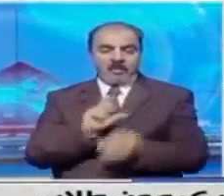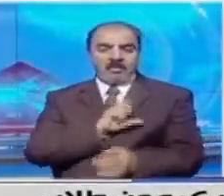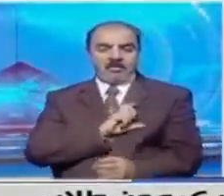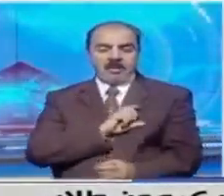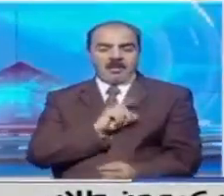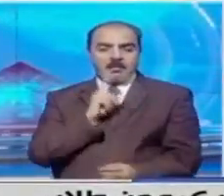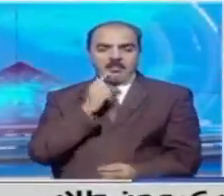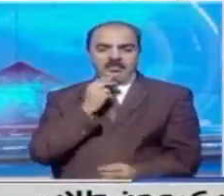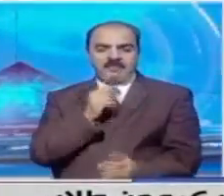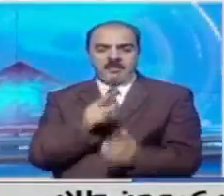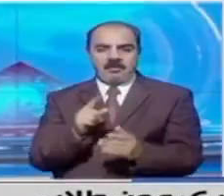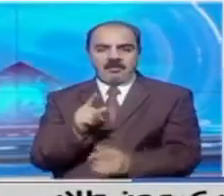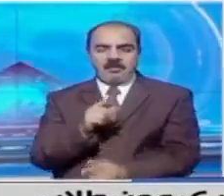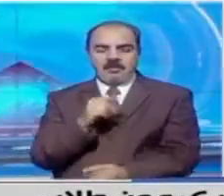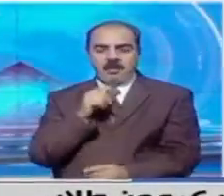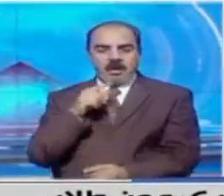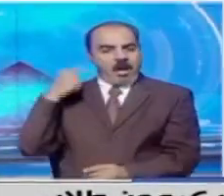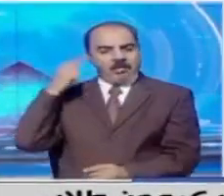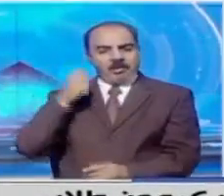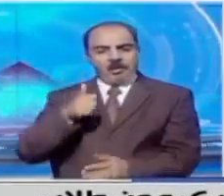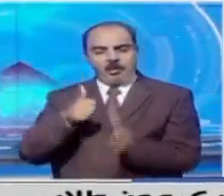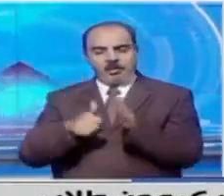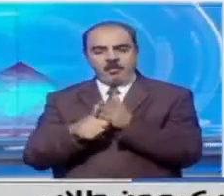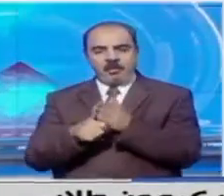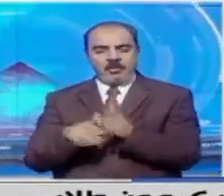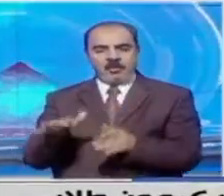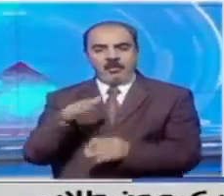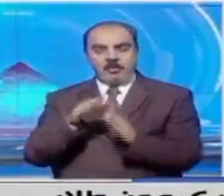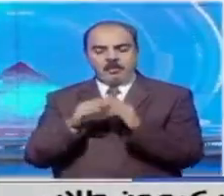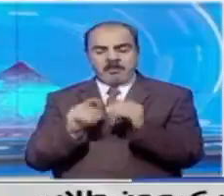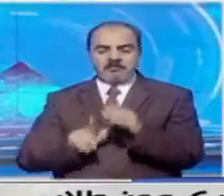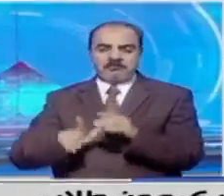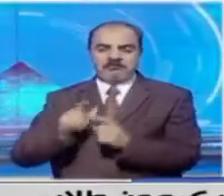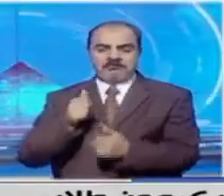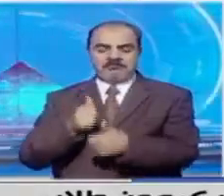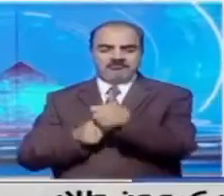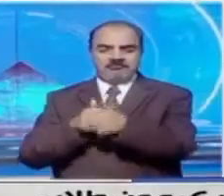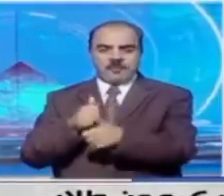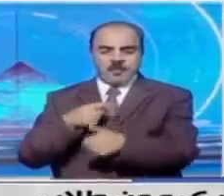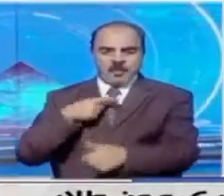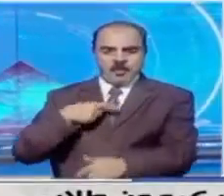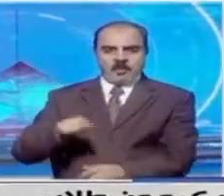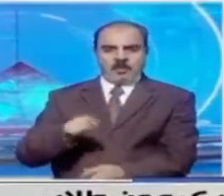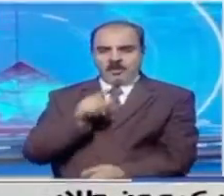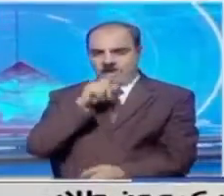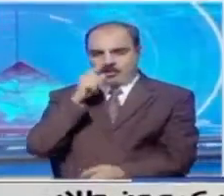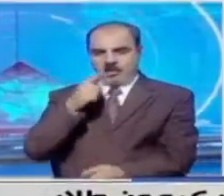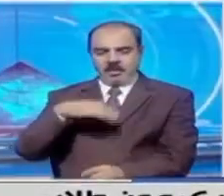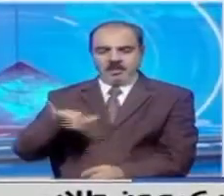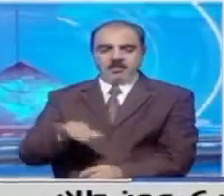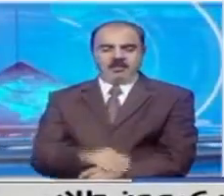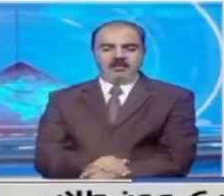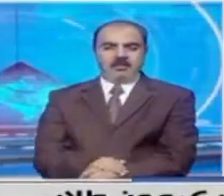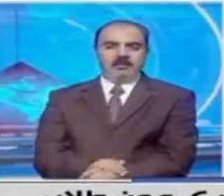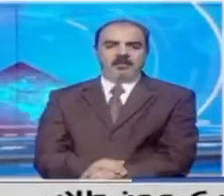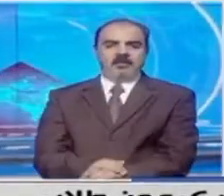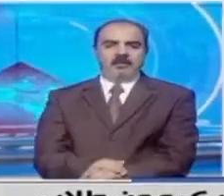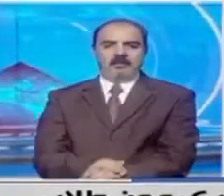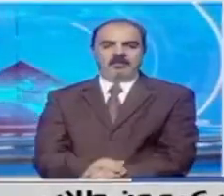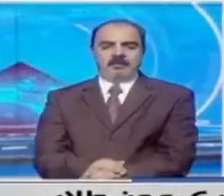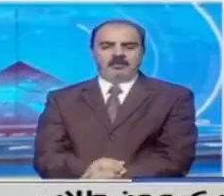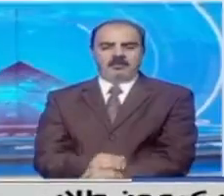مصطفى عبد الغني على مستوى الأزهر الشريف ليمثل مصر في المسابقة التي تقام بدولة الإمارات. لقد